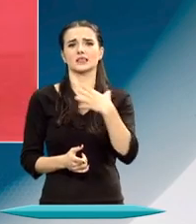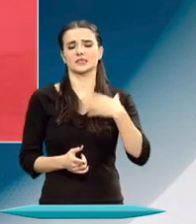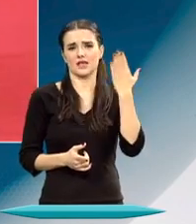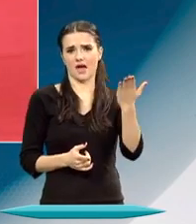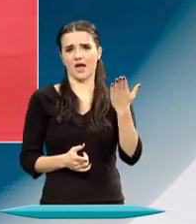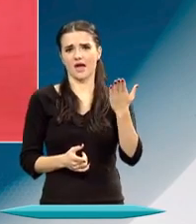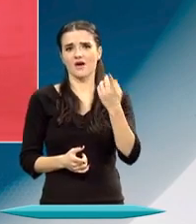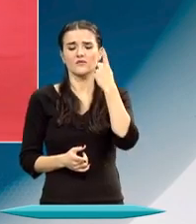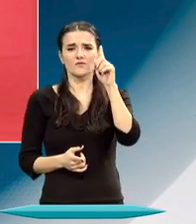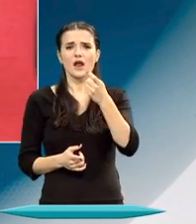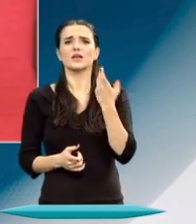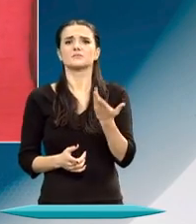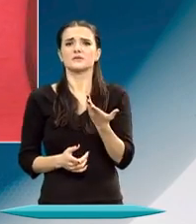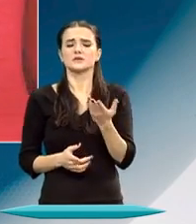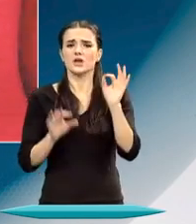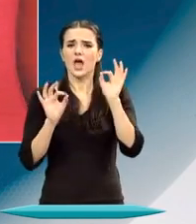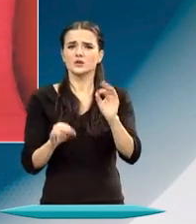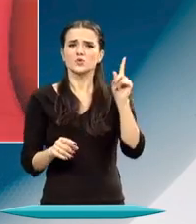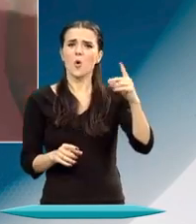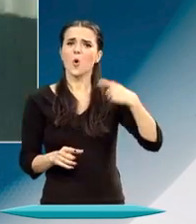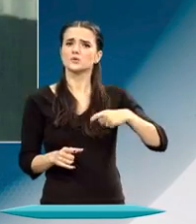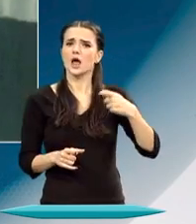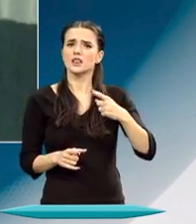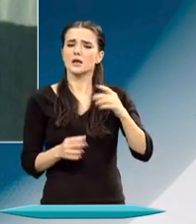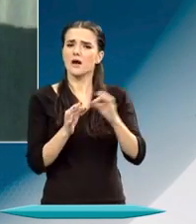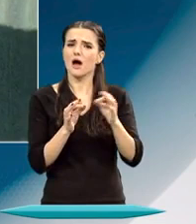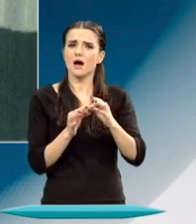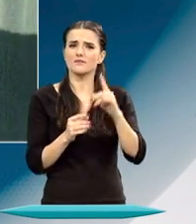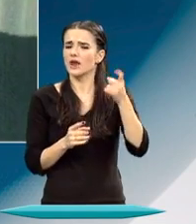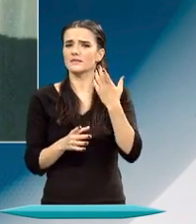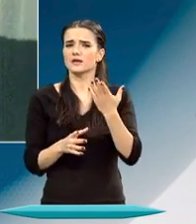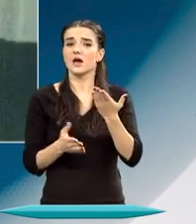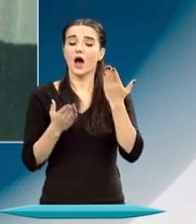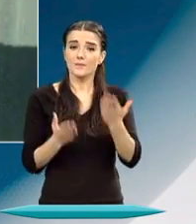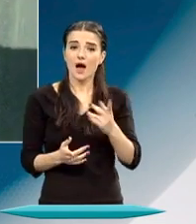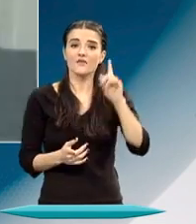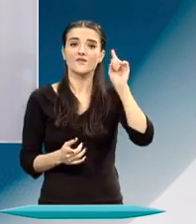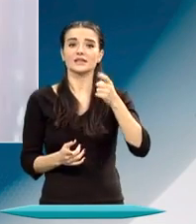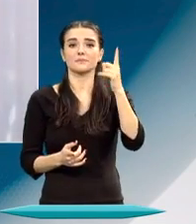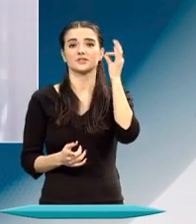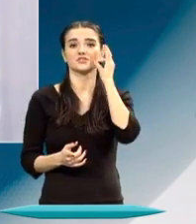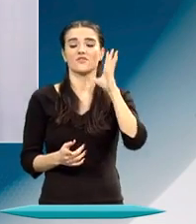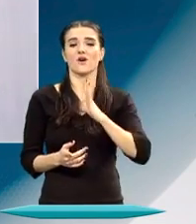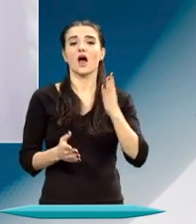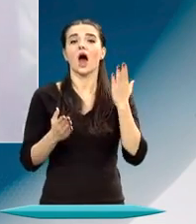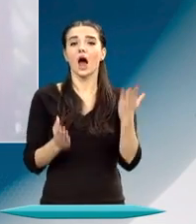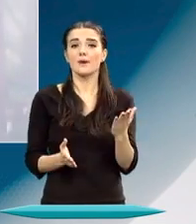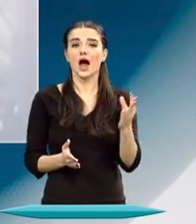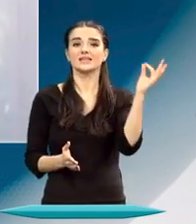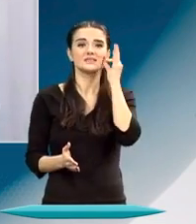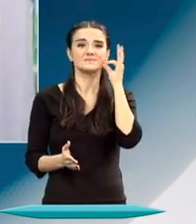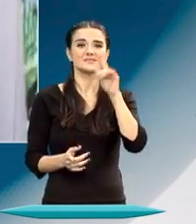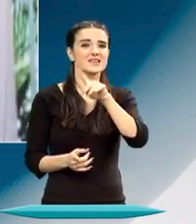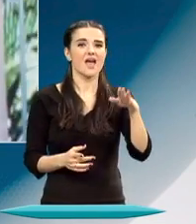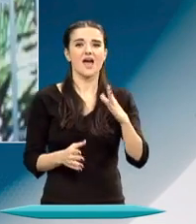annedir. Farkında değildir henüz Baha'nın özel oluşunun. Fakat fark eden biri vardır ama kimse